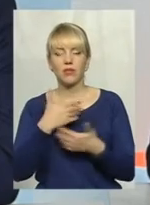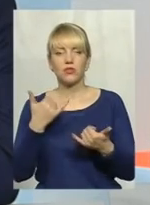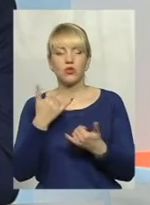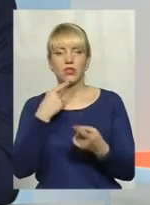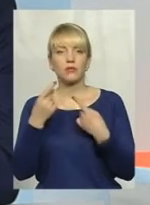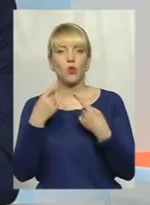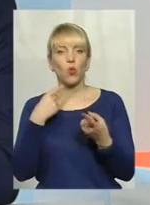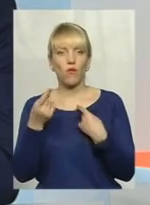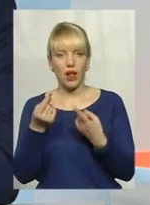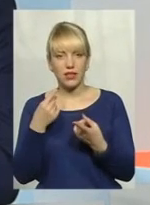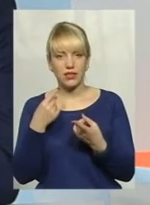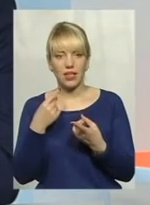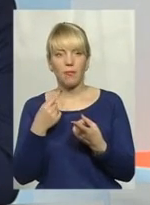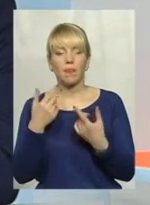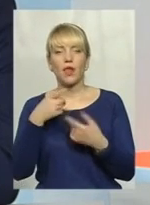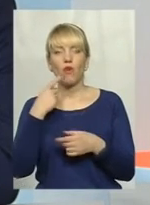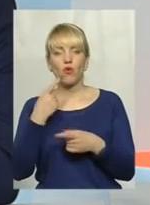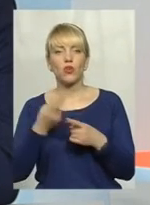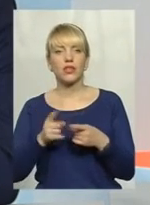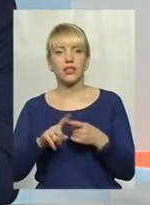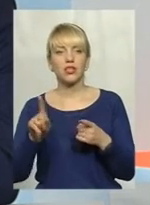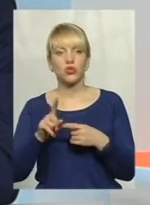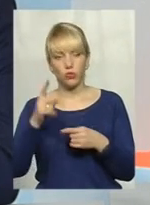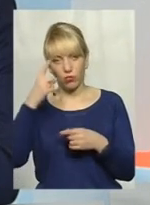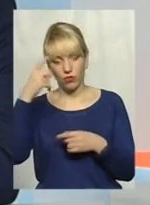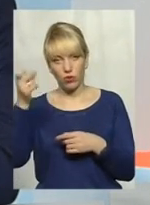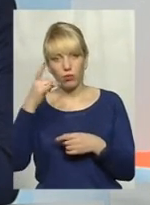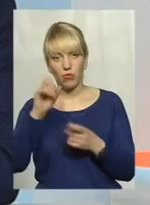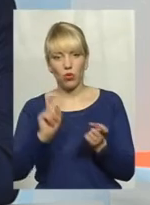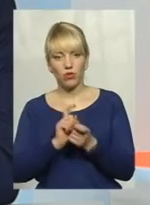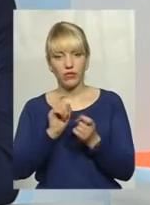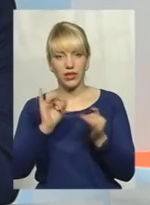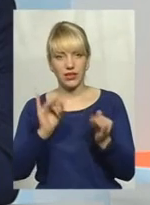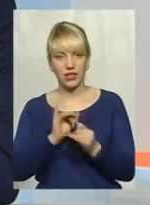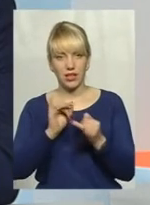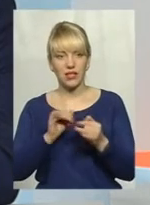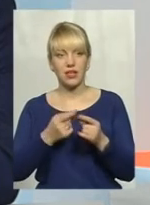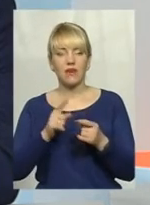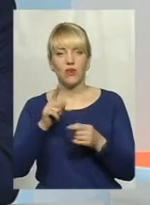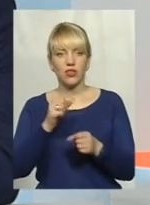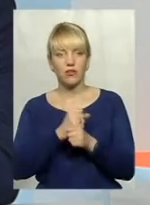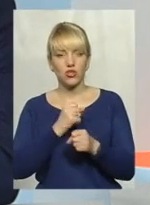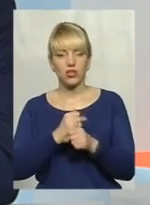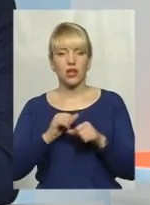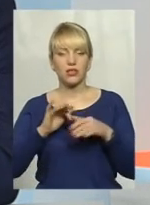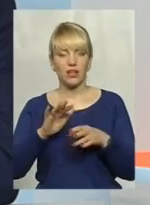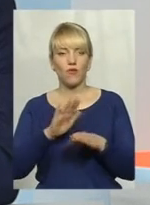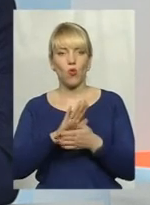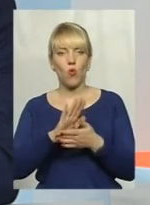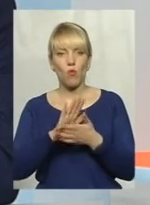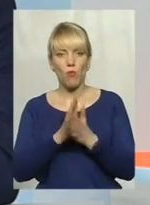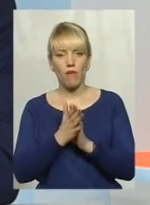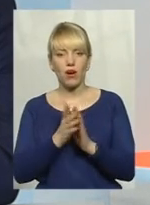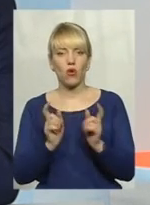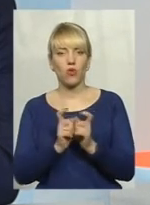спілкувалися, вказують на те, що повідомляють про конфлікт інтересів, не вчиняють дії в умовах конфлікту